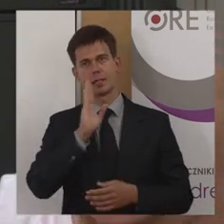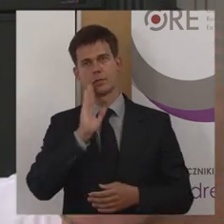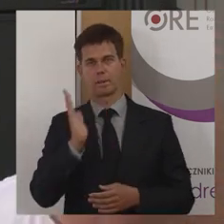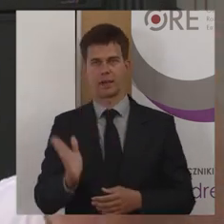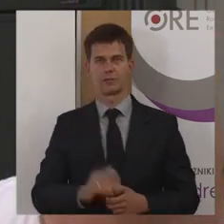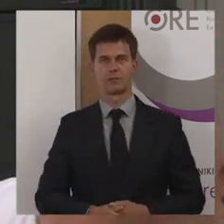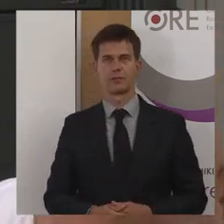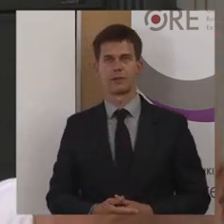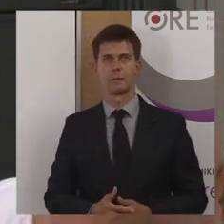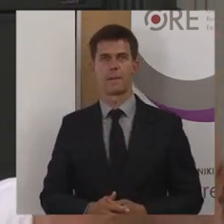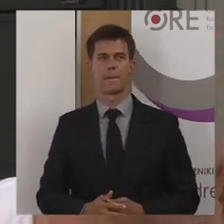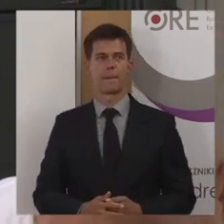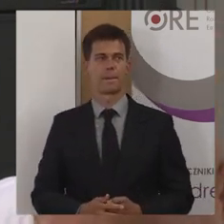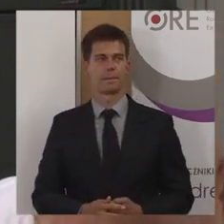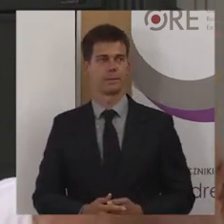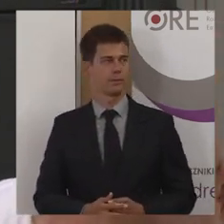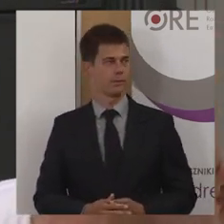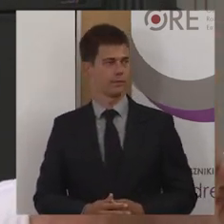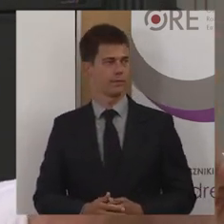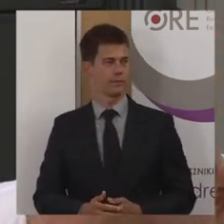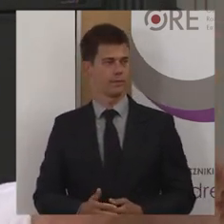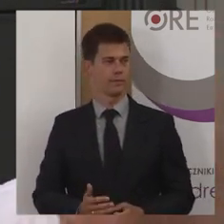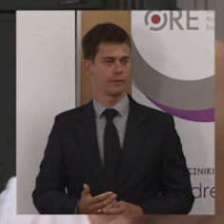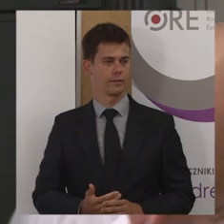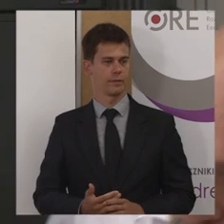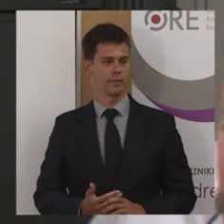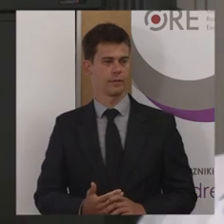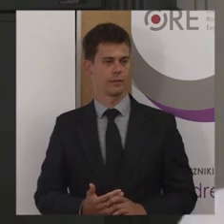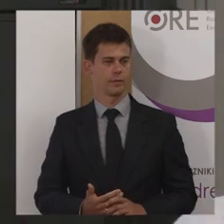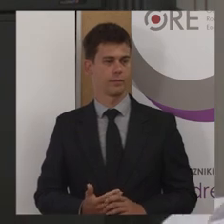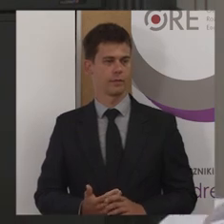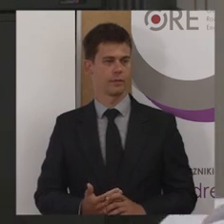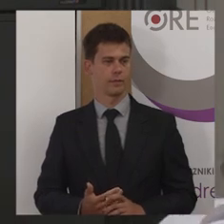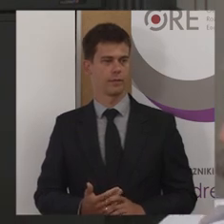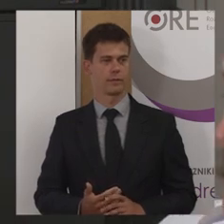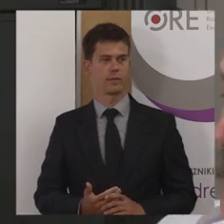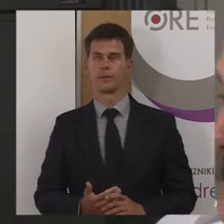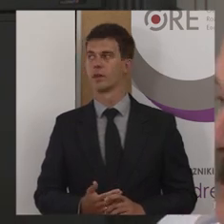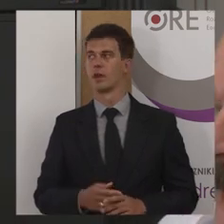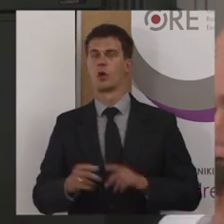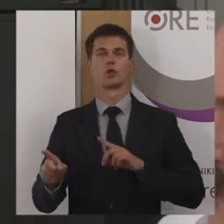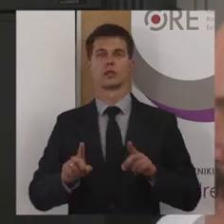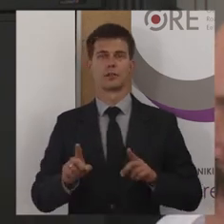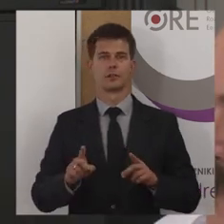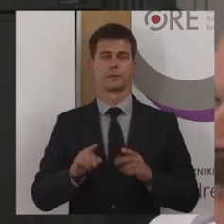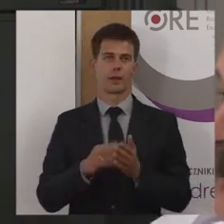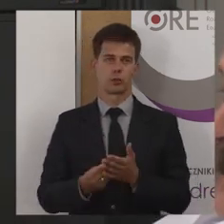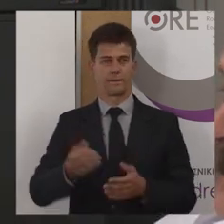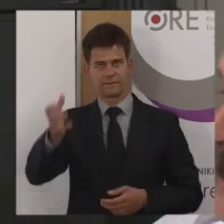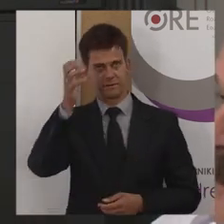nie będzie wykorzystany tak, jak będzie mógł być wykorzystany, czyli wiedza na przykład, bo do czego zmierzam,